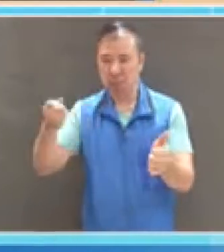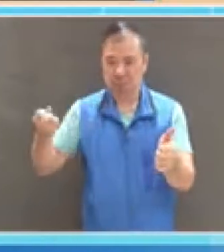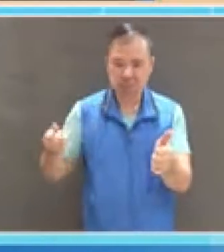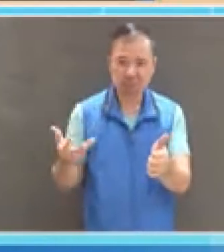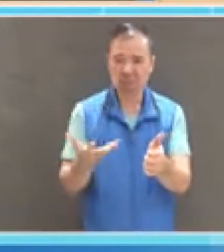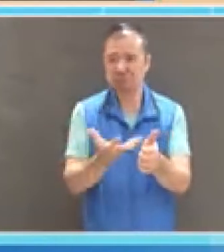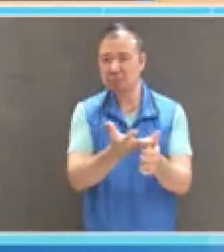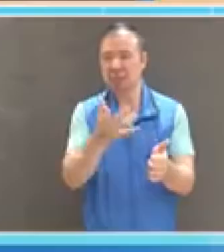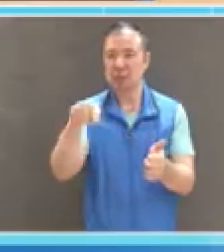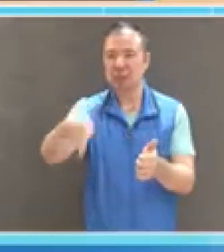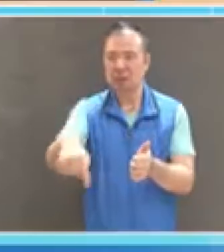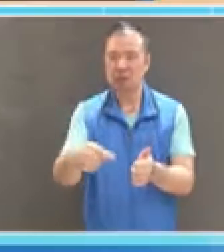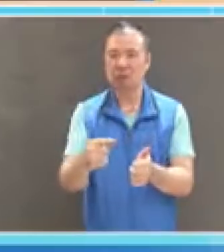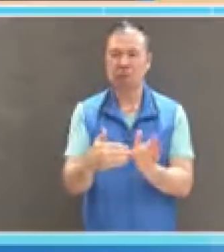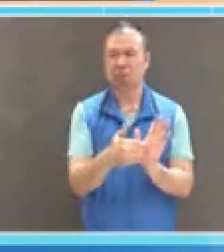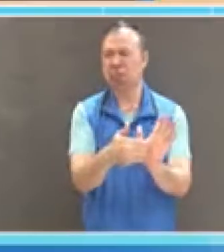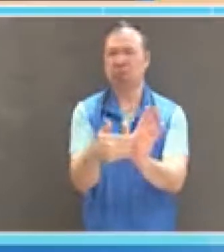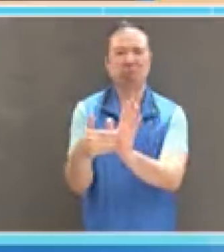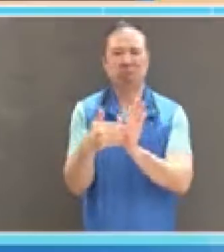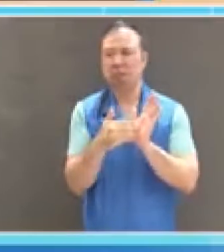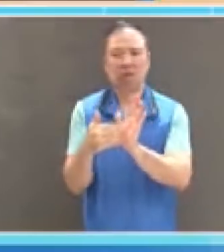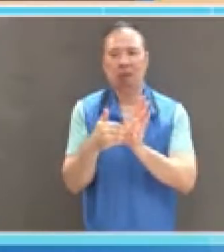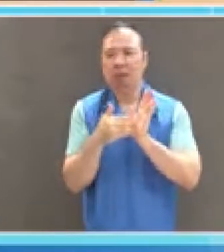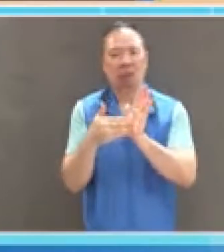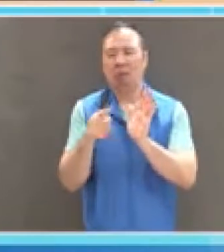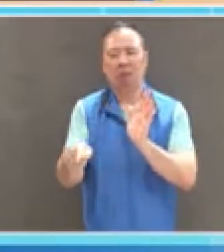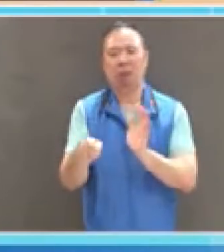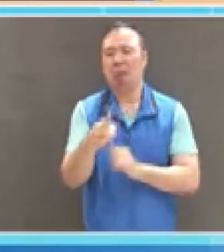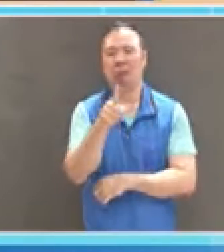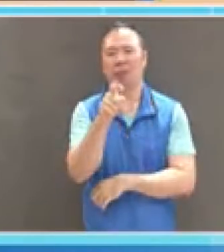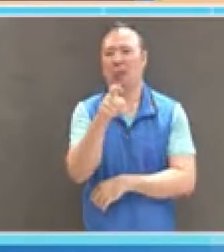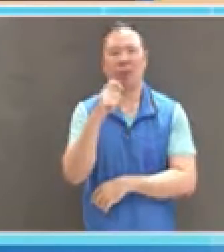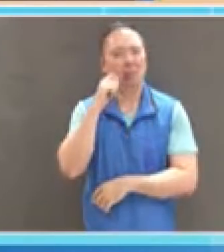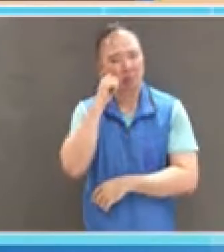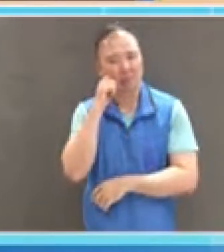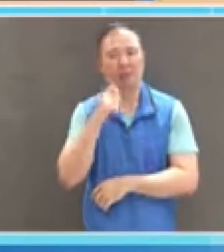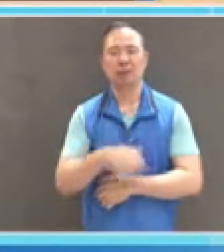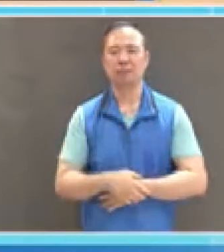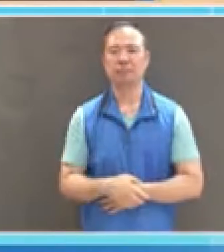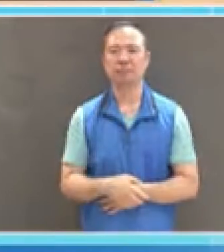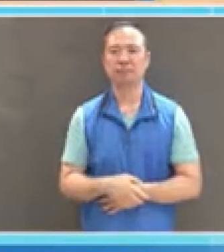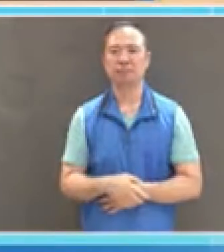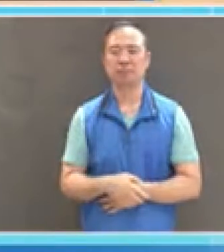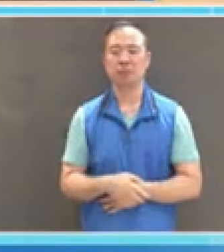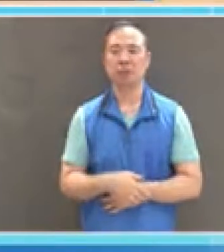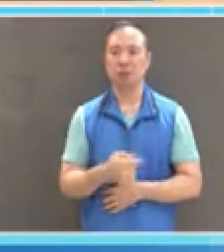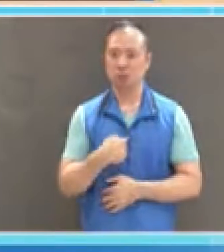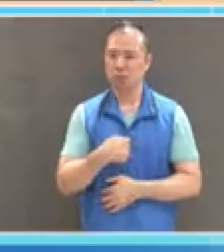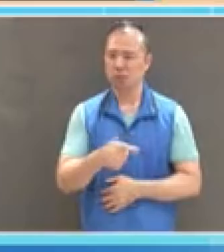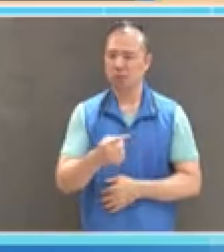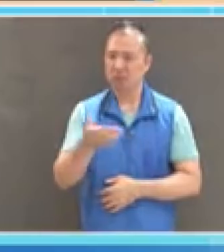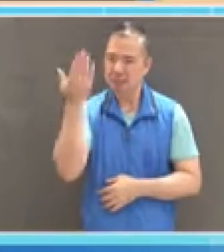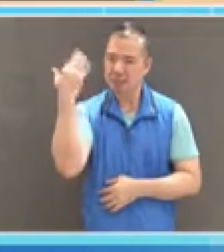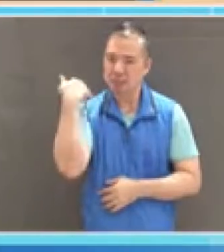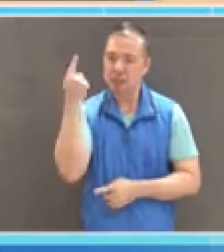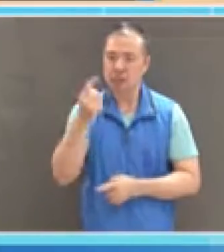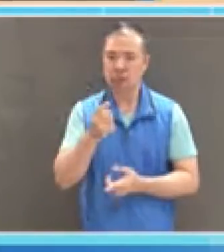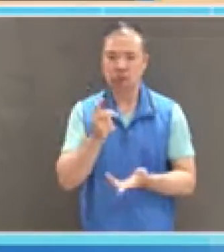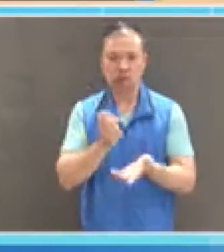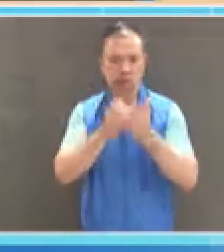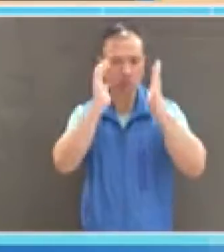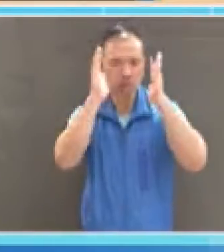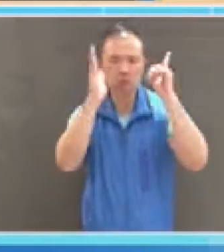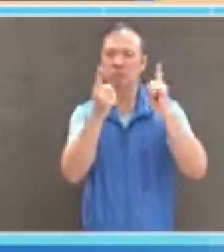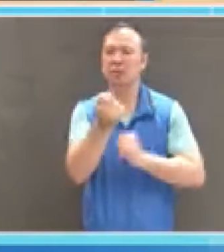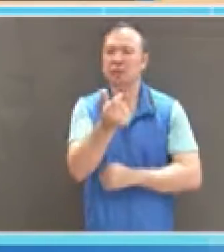所以我在这里呼吁中央，真的，我很少讲很严肃的话，真的要听进去。